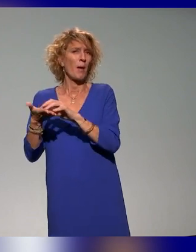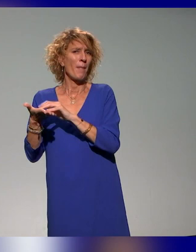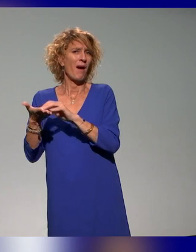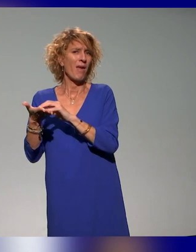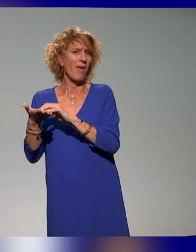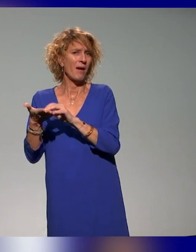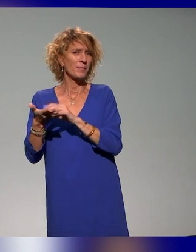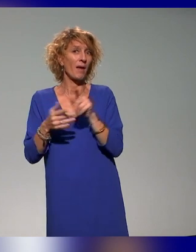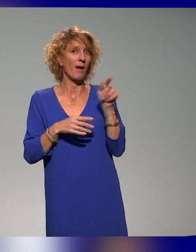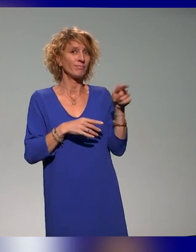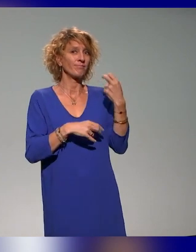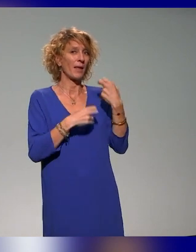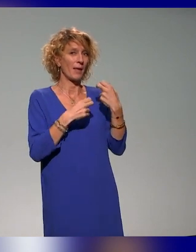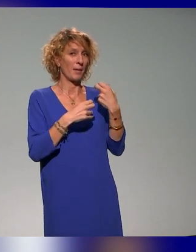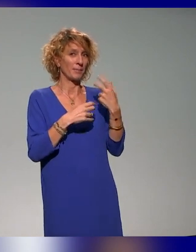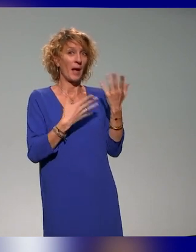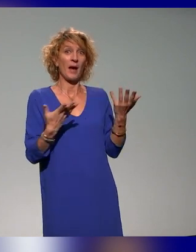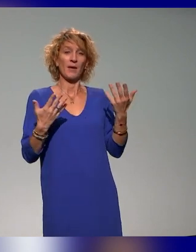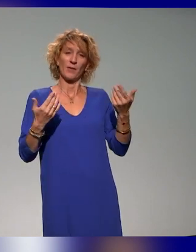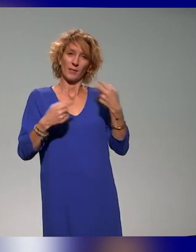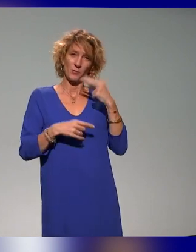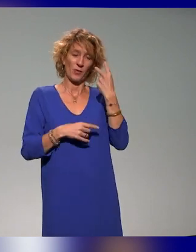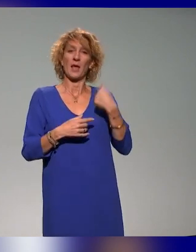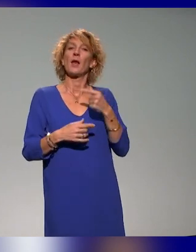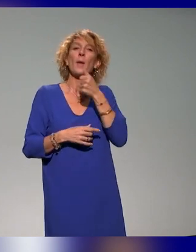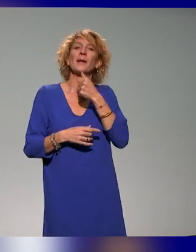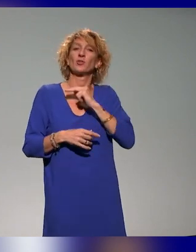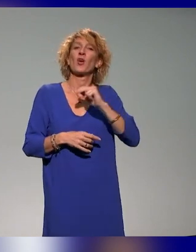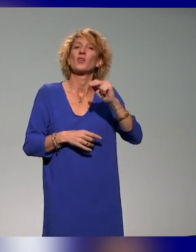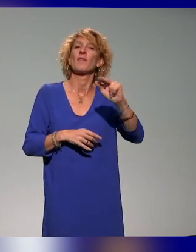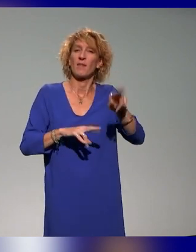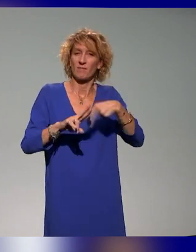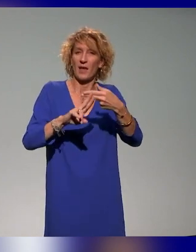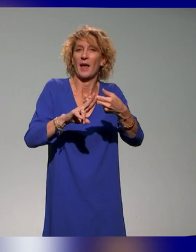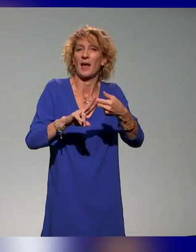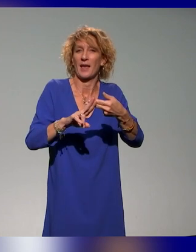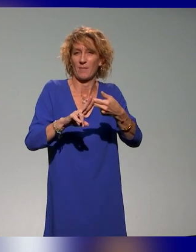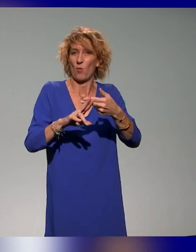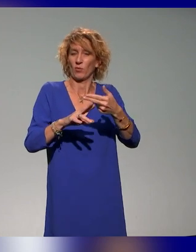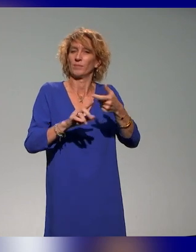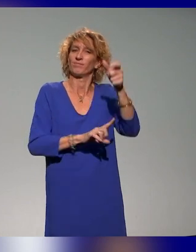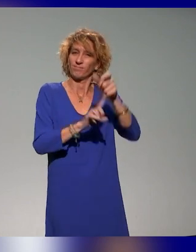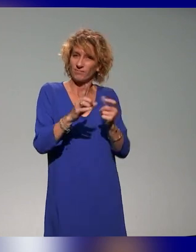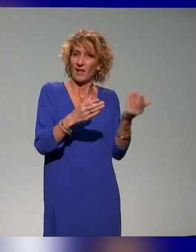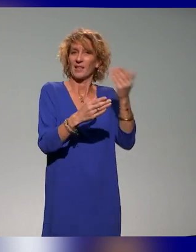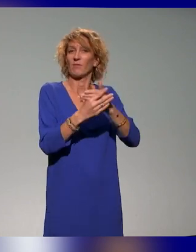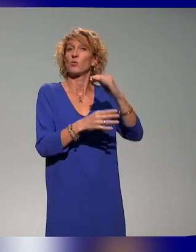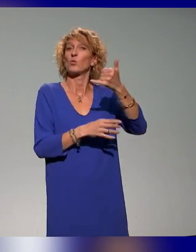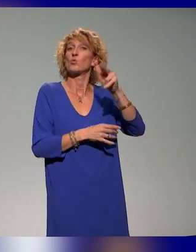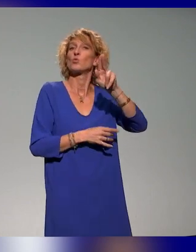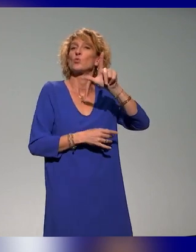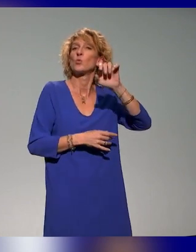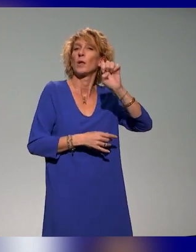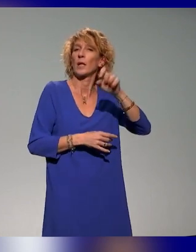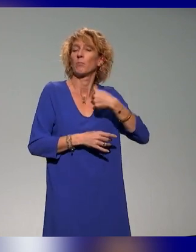suis à l'image, mais un peu de patience, j'y répondrai. Julie va intervenir et je répondrai juste après à cette